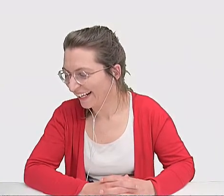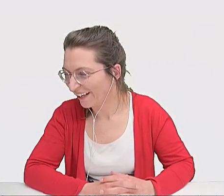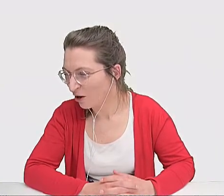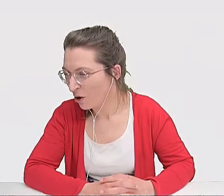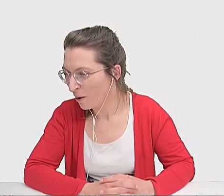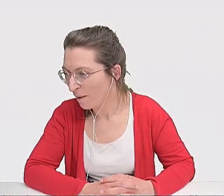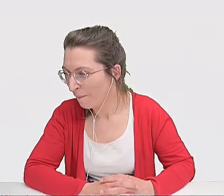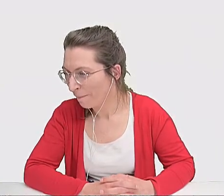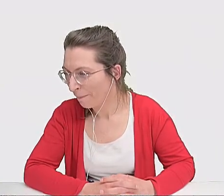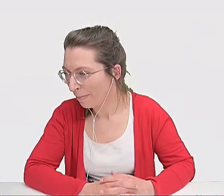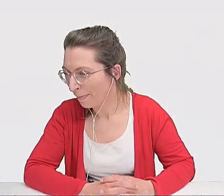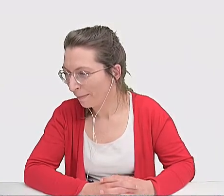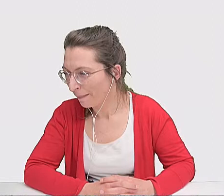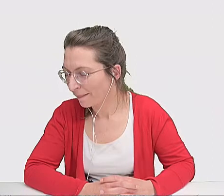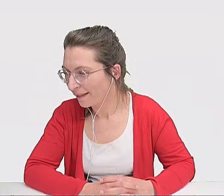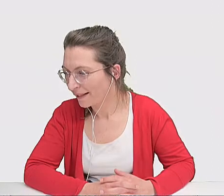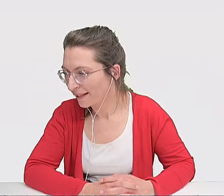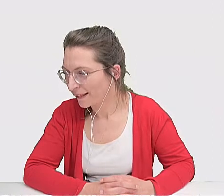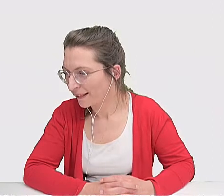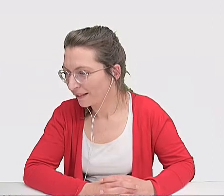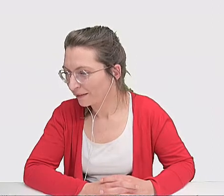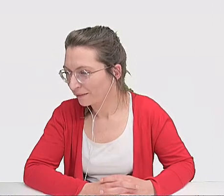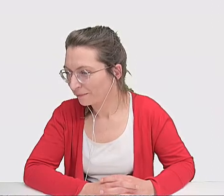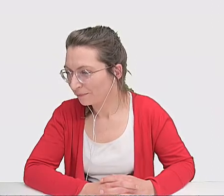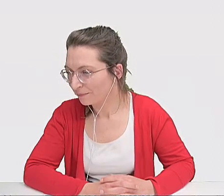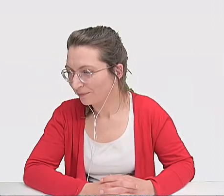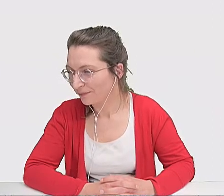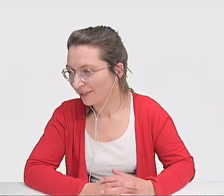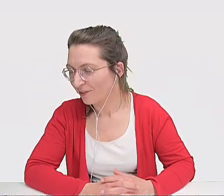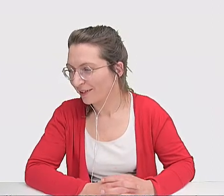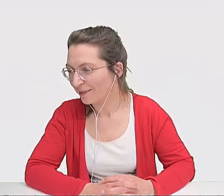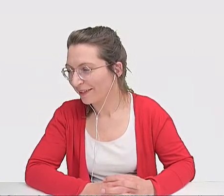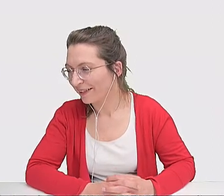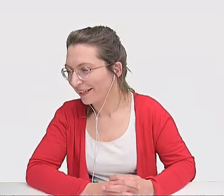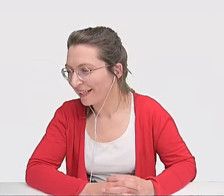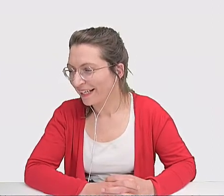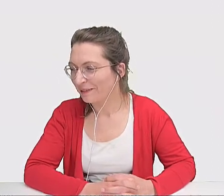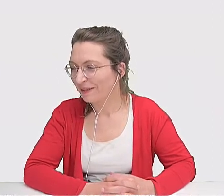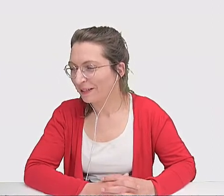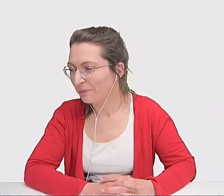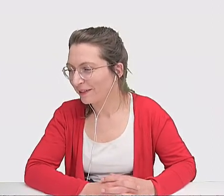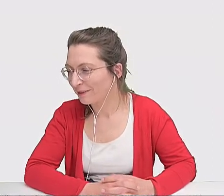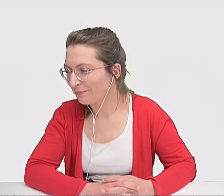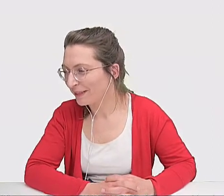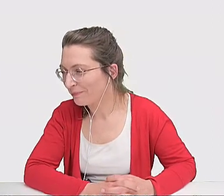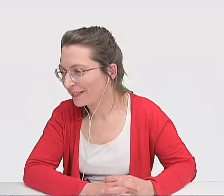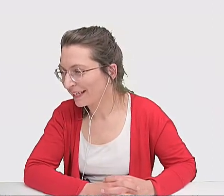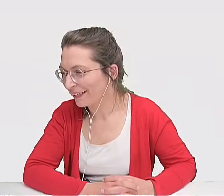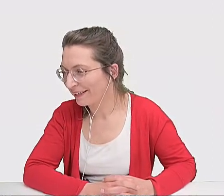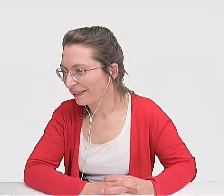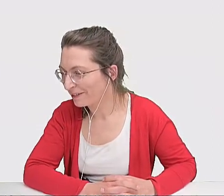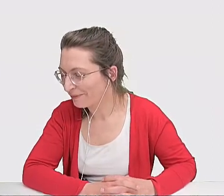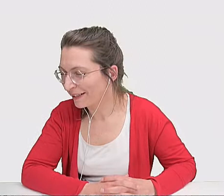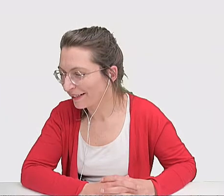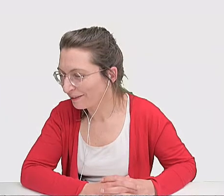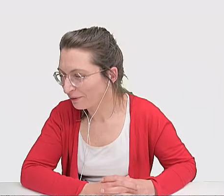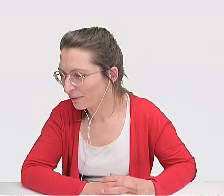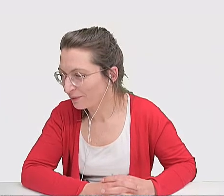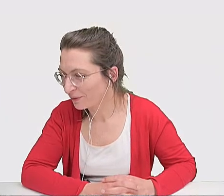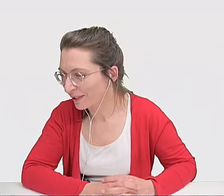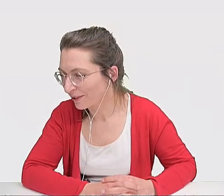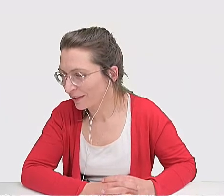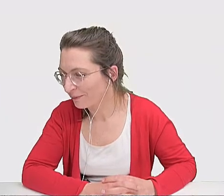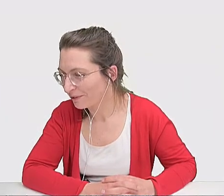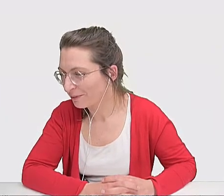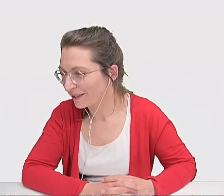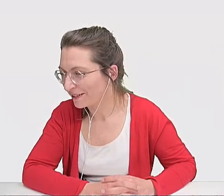Die finde ich jetzt schwer. Ich würde sie jetzt gar nicht ganz vorführen wollen. Da habe ich nämlich Angst, dass ich selber spontan scheitere. Ich bin im Training. Das mache ich gerade mit